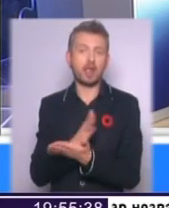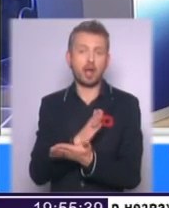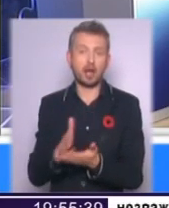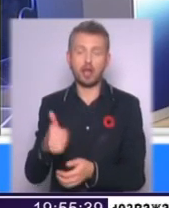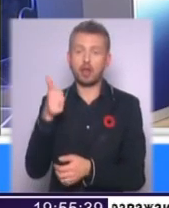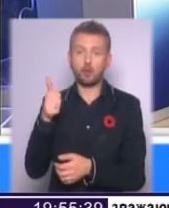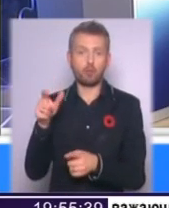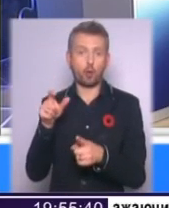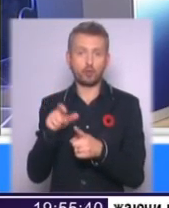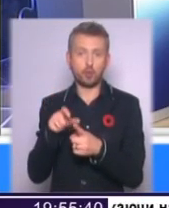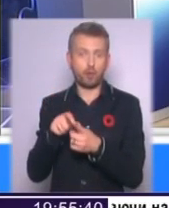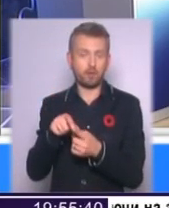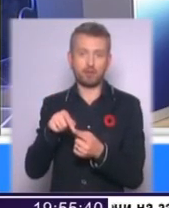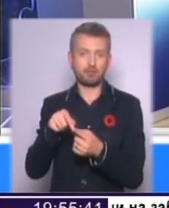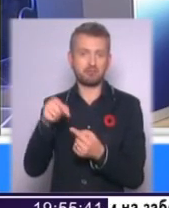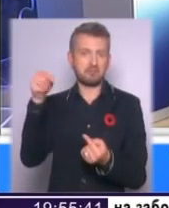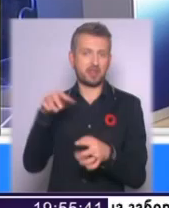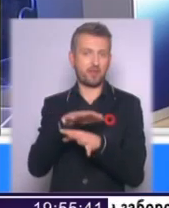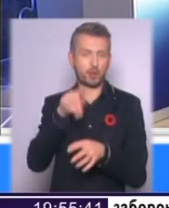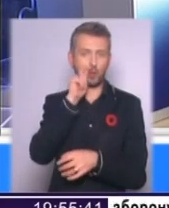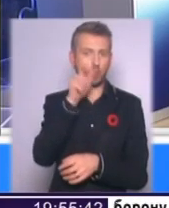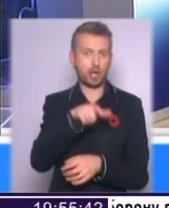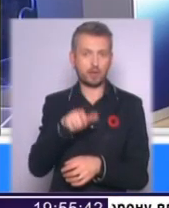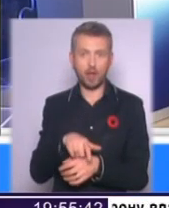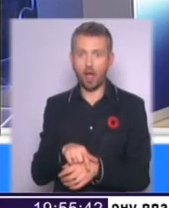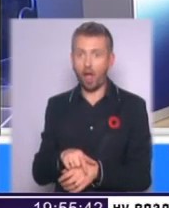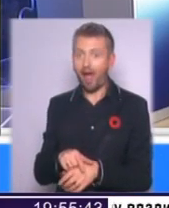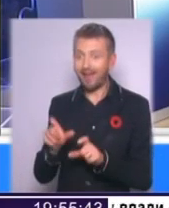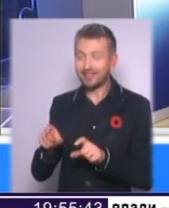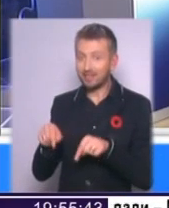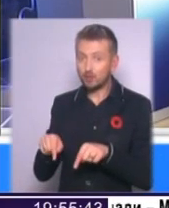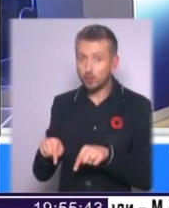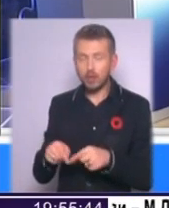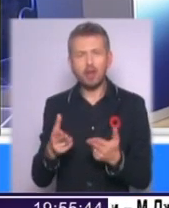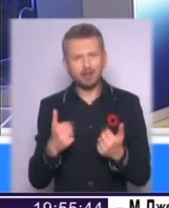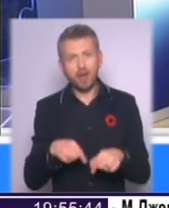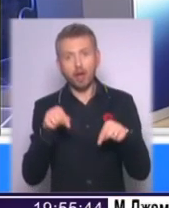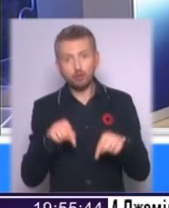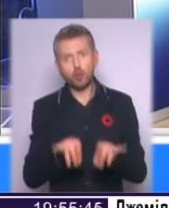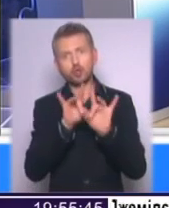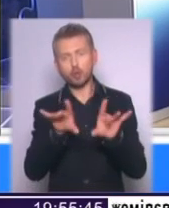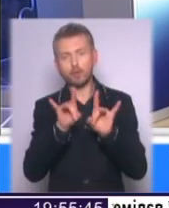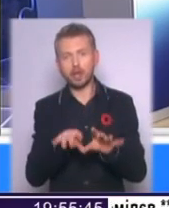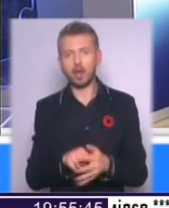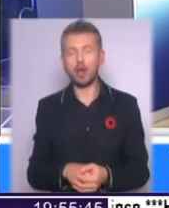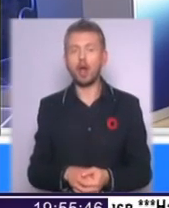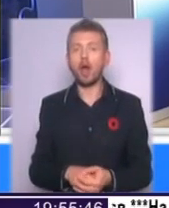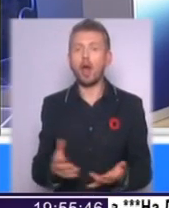не варті українці. А сидить можу... тут? А сидить вона тут, да, і розповідає? Тут розповідає.